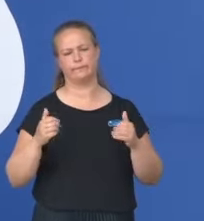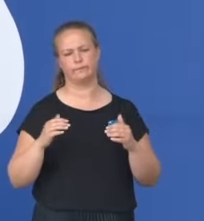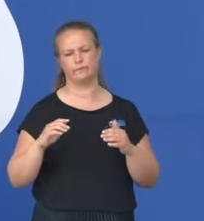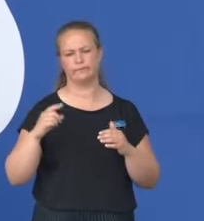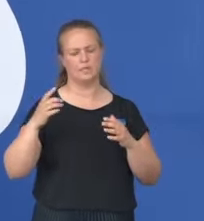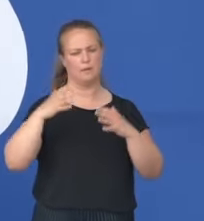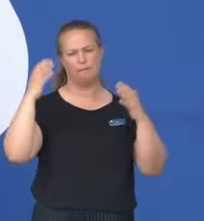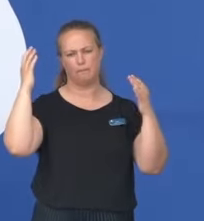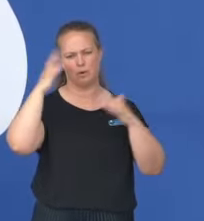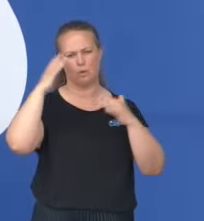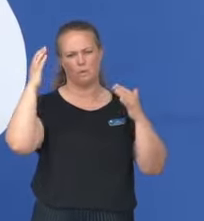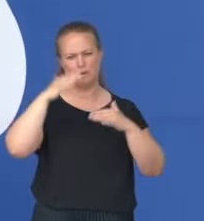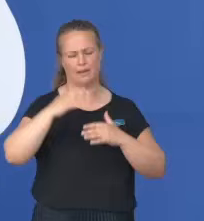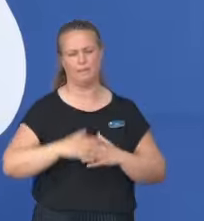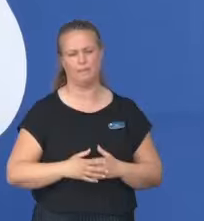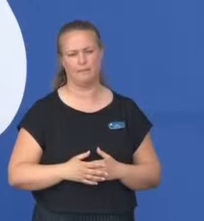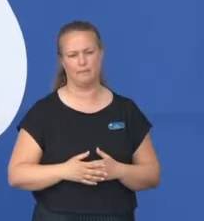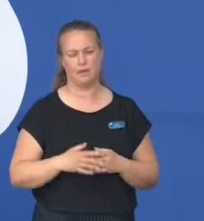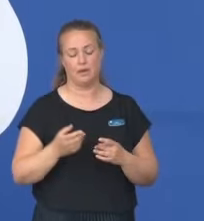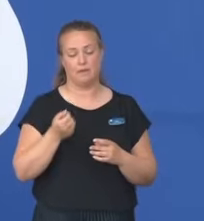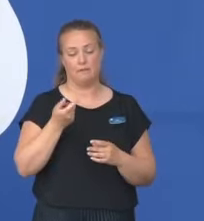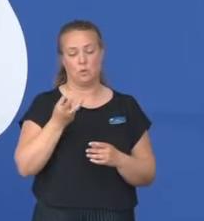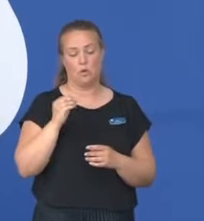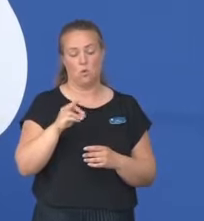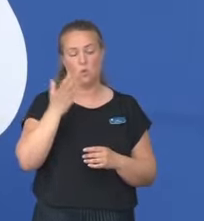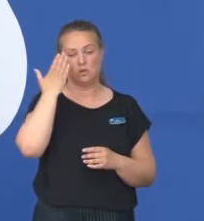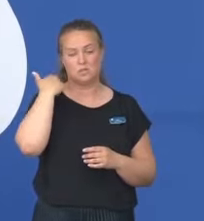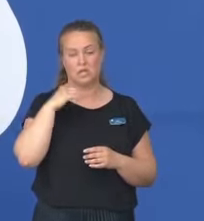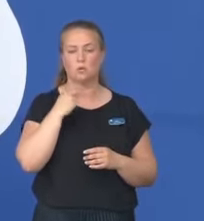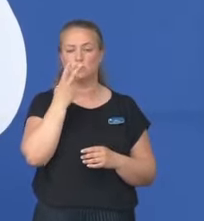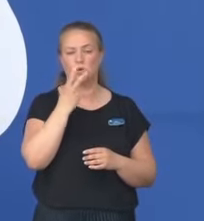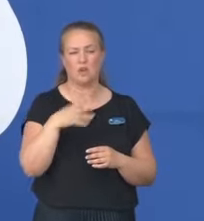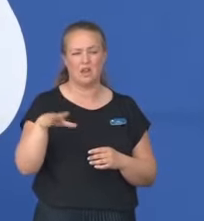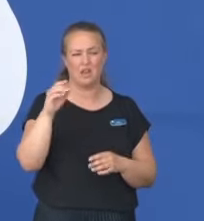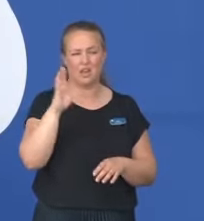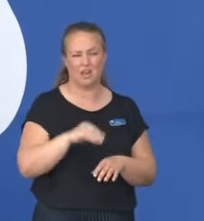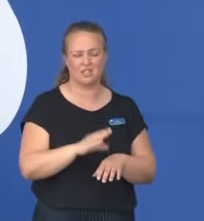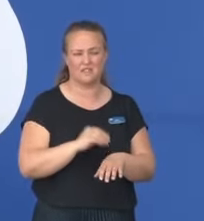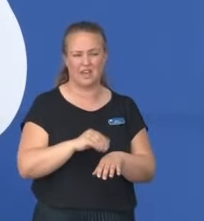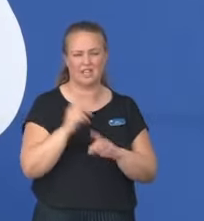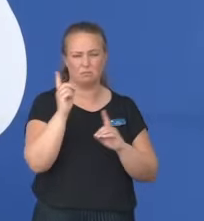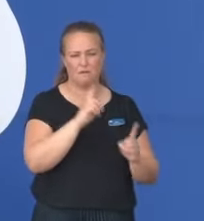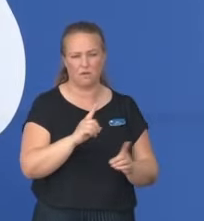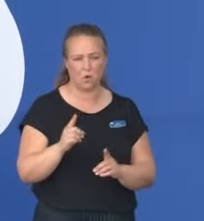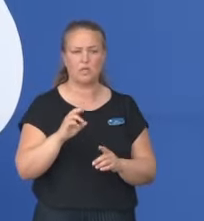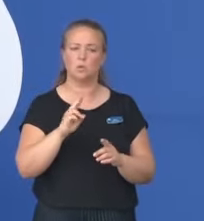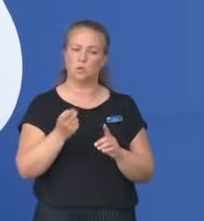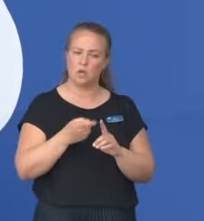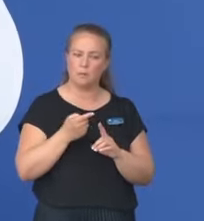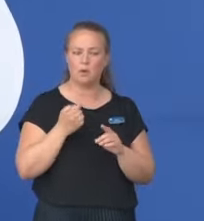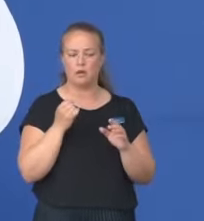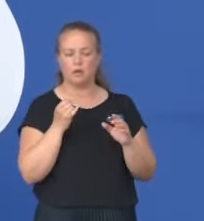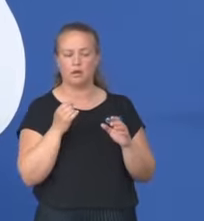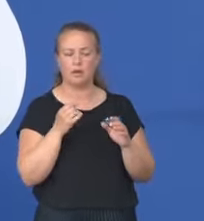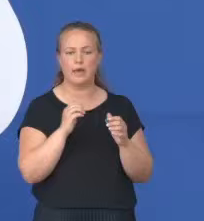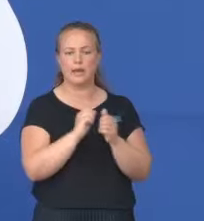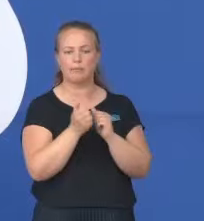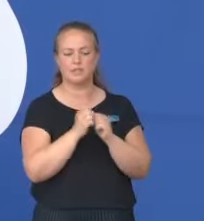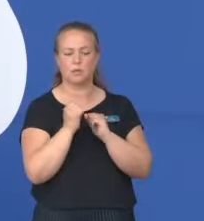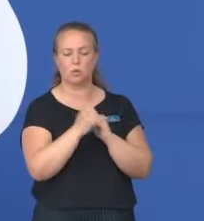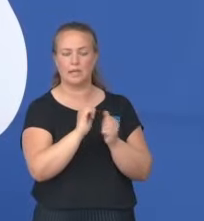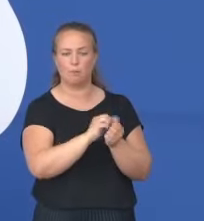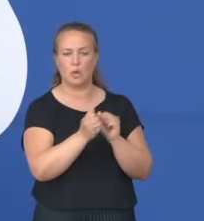några år sedan så har man sett hur hela, liksom, hela Sveriges befolkning börjat bli representerade i politiken på ett helt annat sätt. För på samma